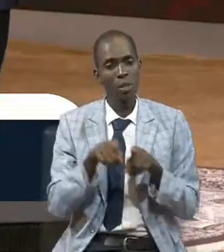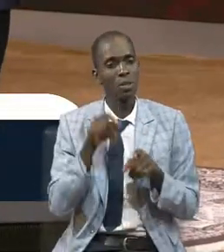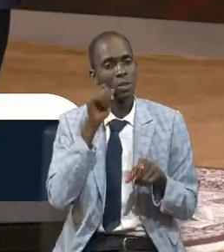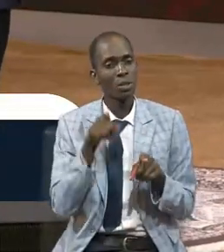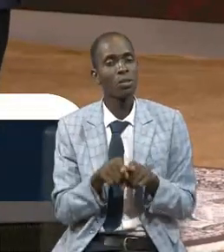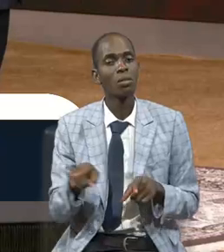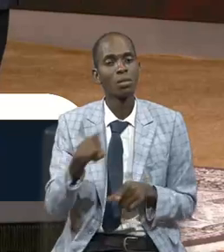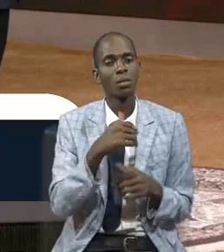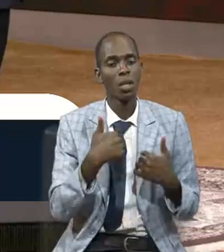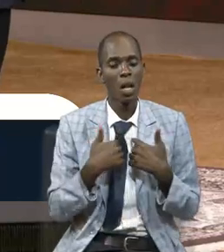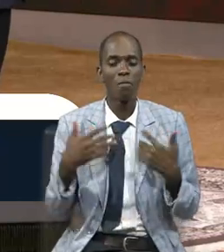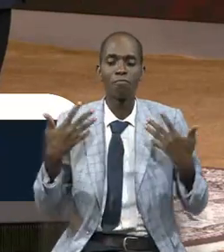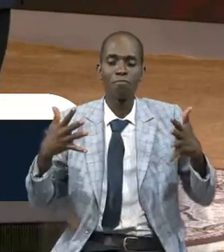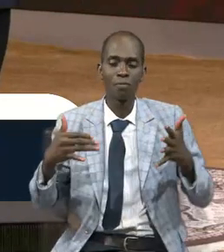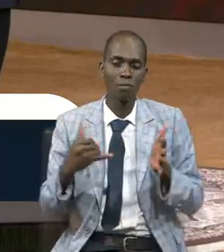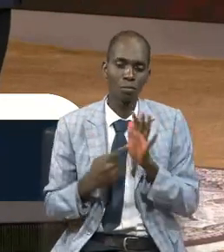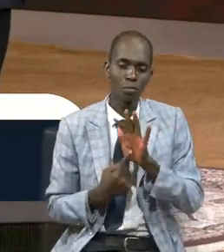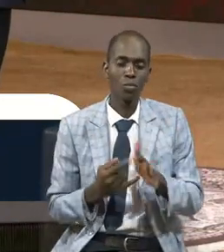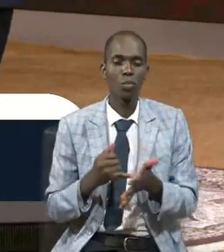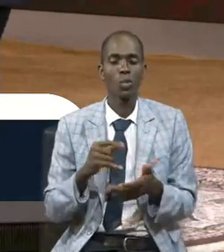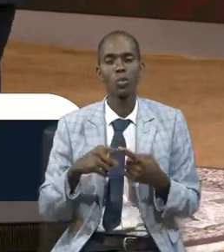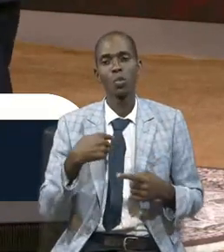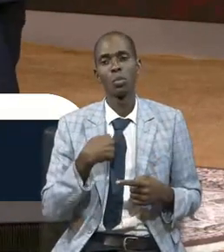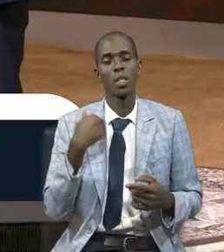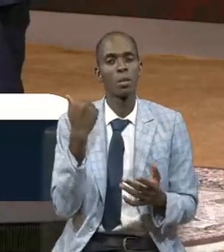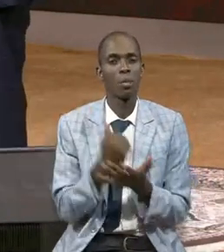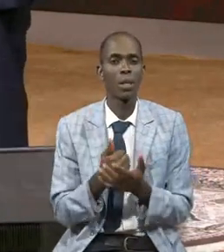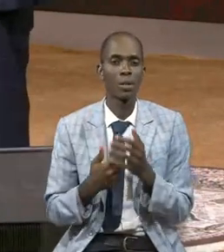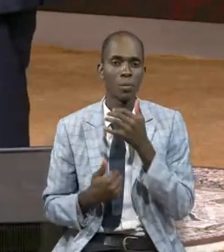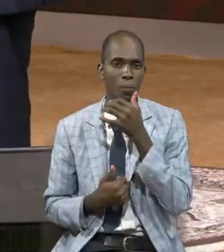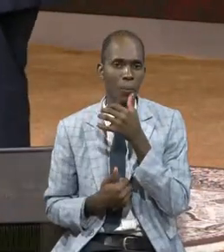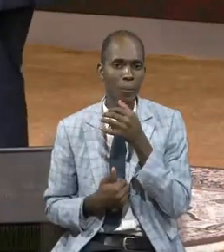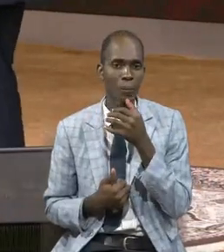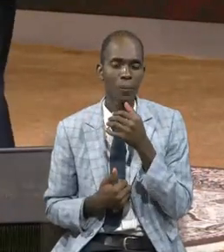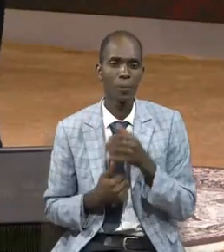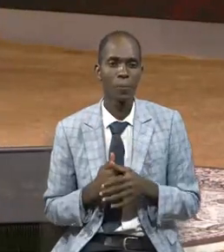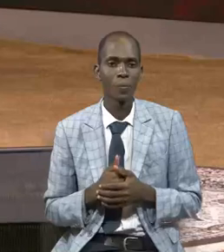c'est à moi que vous les avez faites. Amen.